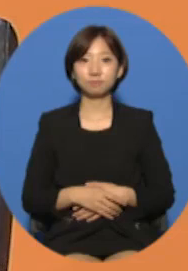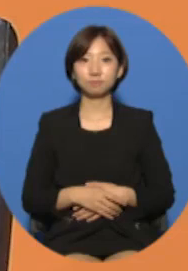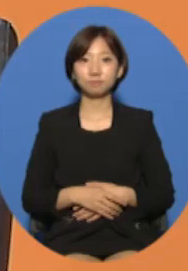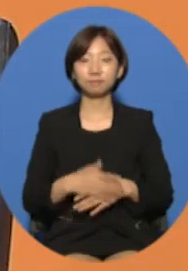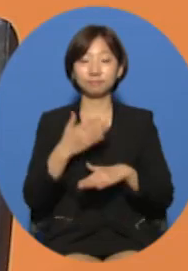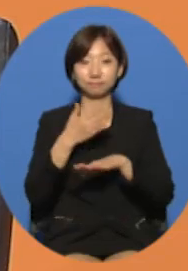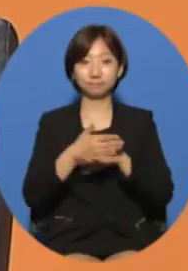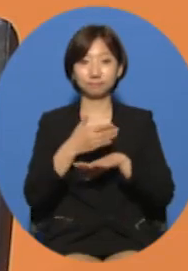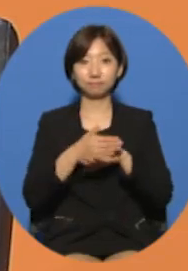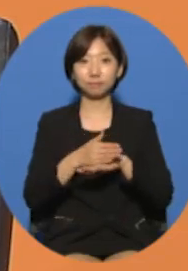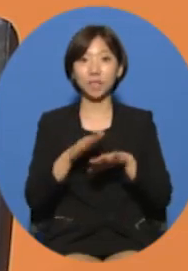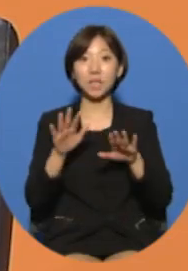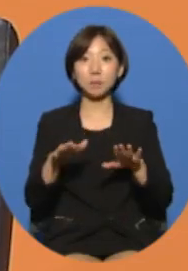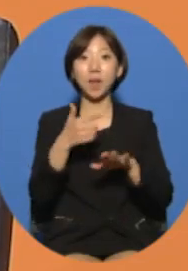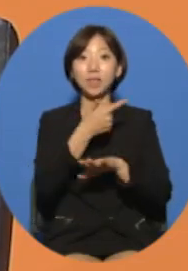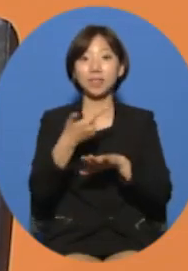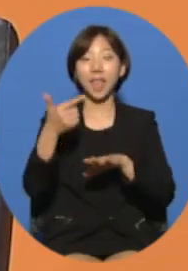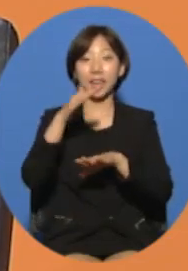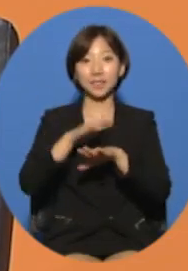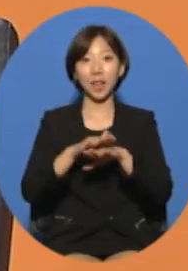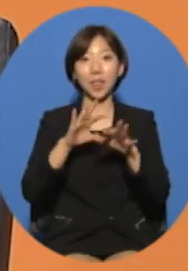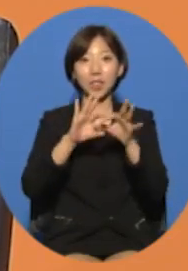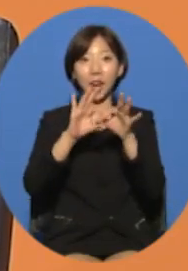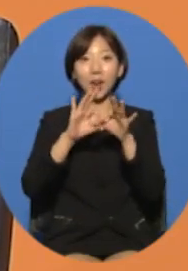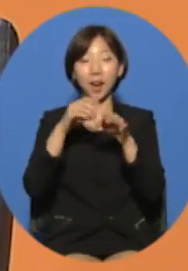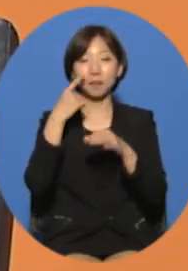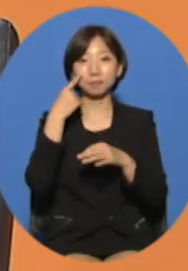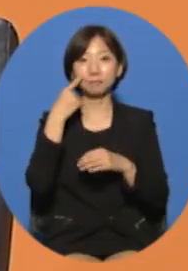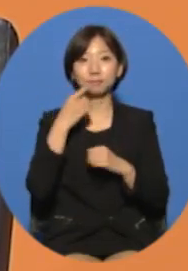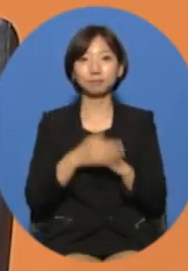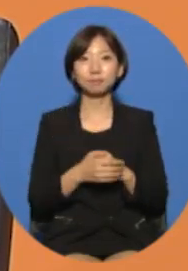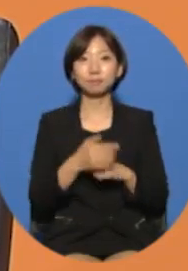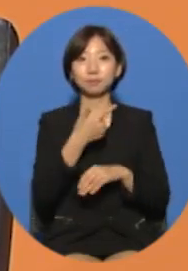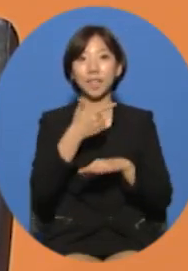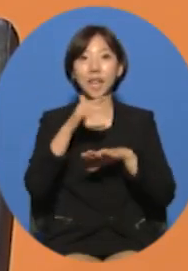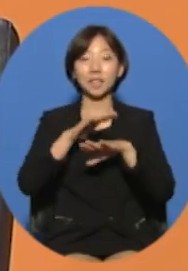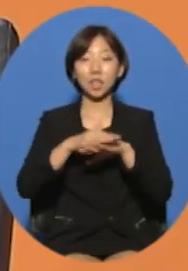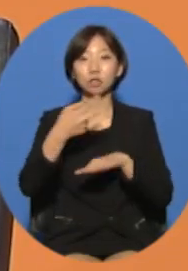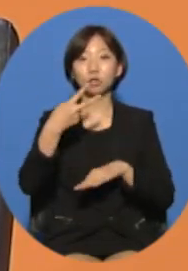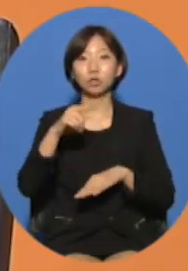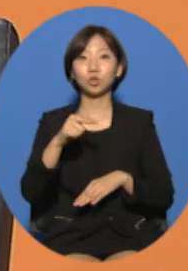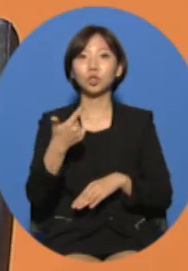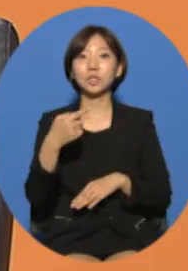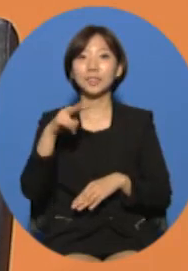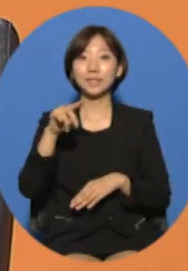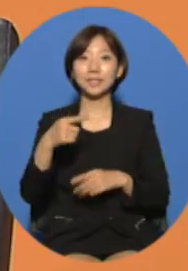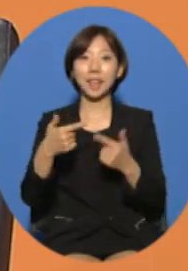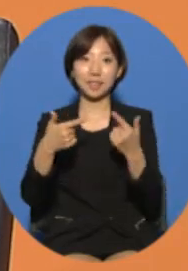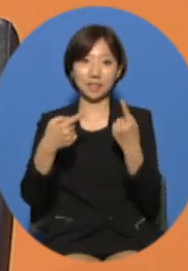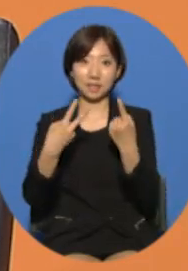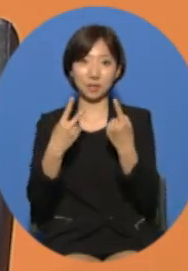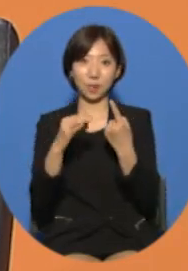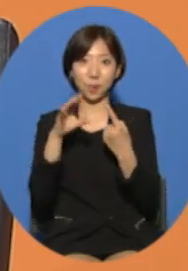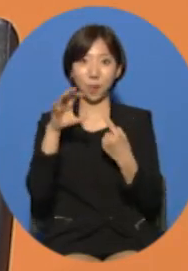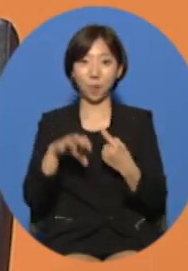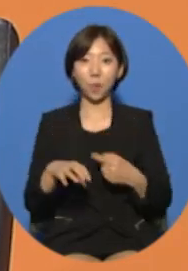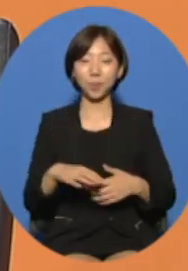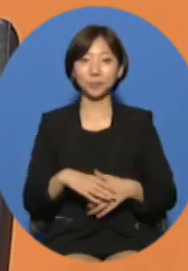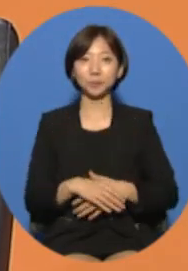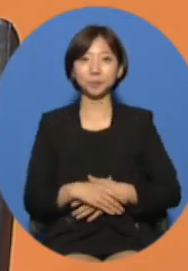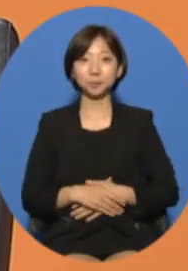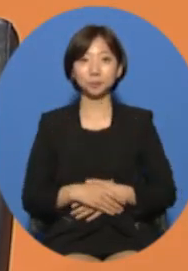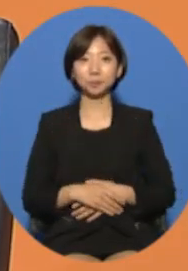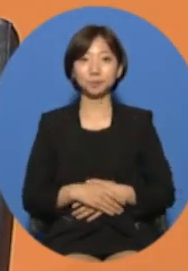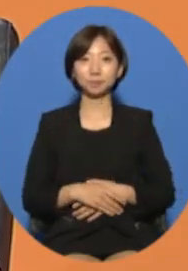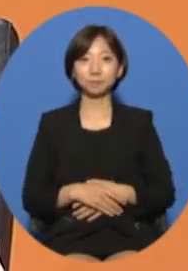네, 감사합니다. 이번에는 대전으로 한번 가보겠습니다. 네. 대전 둔산 1동 제3투표소에 나가 있는 고아침 리포터